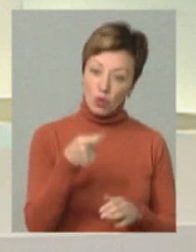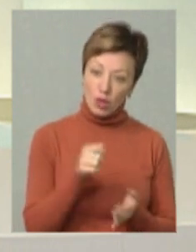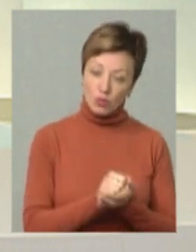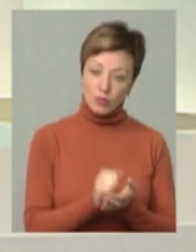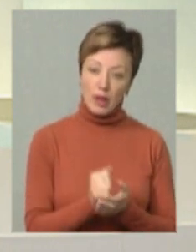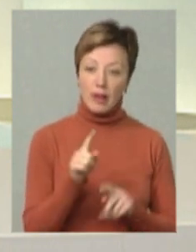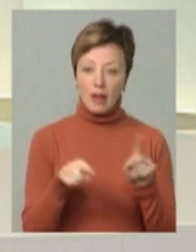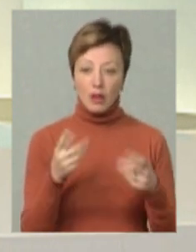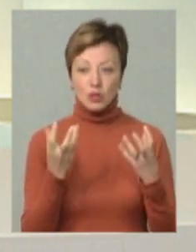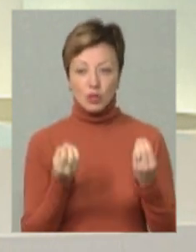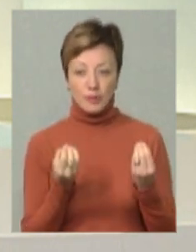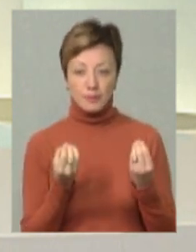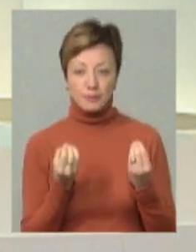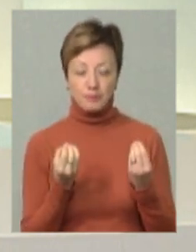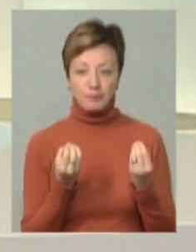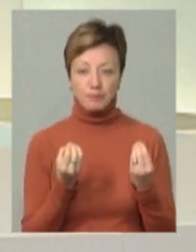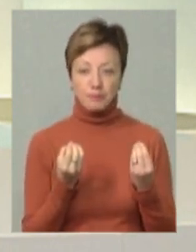ще знаходяться в стадії